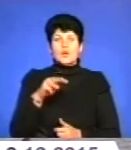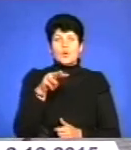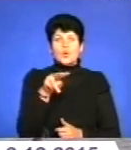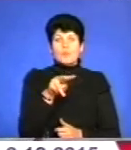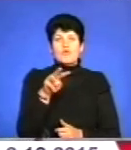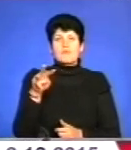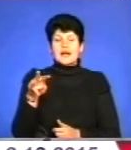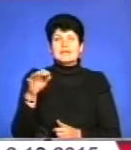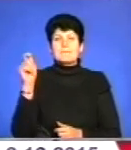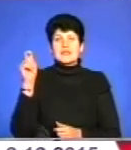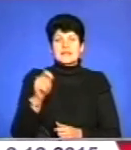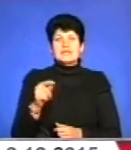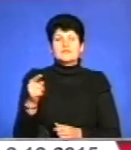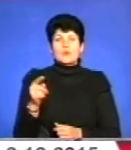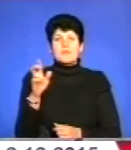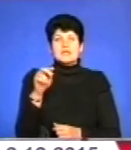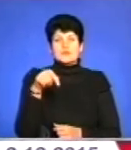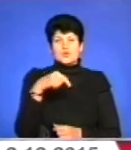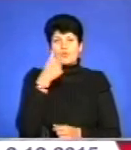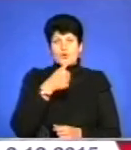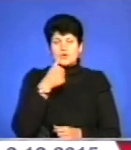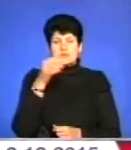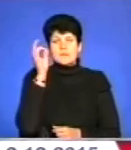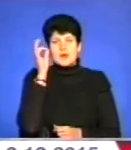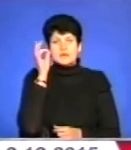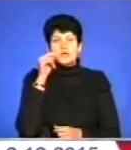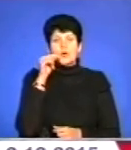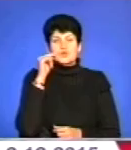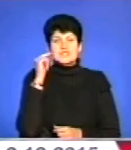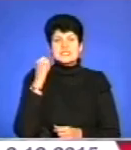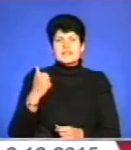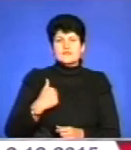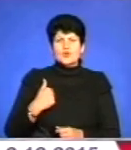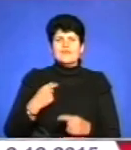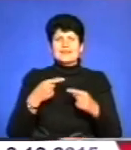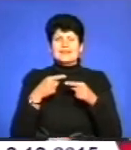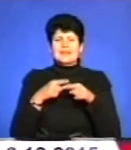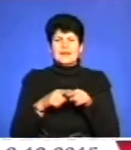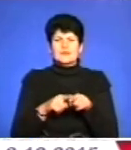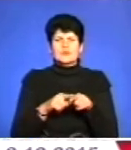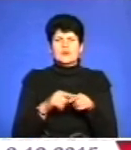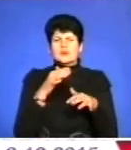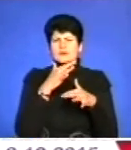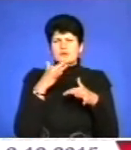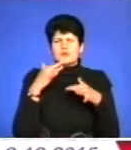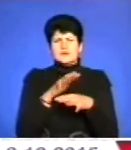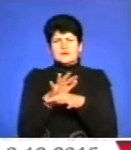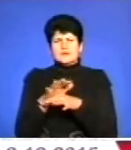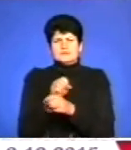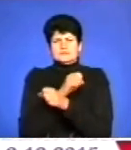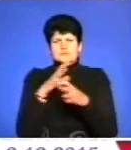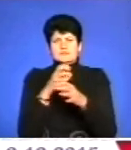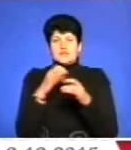Михайлівна приїхала у Тернопіль у березні цього року. Пригадує російських військових, ворожу техніку, безкінечні постріли і вибухи.